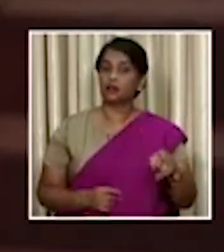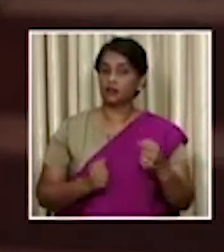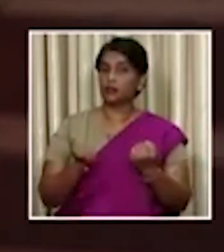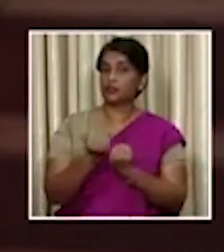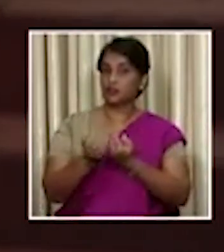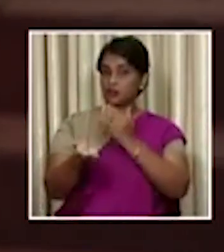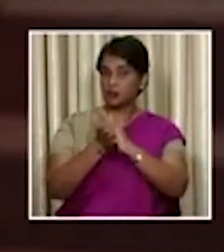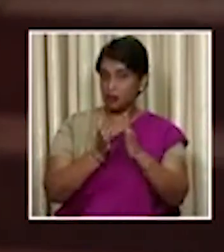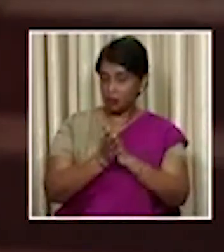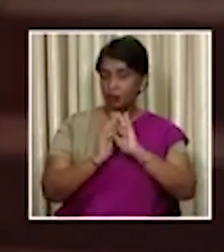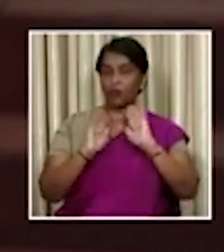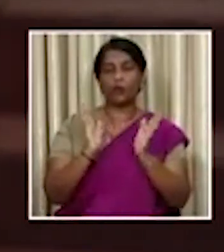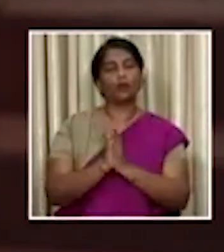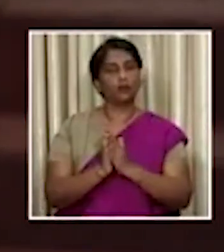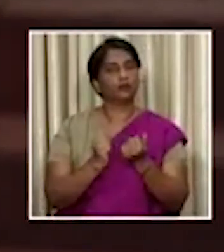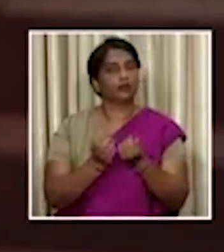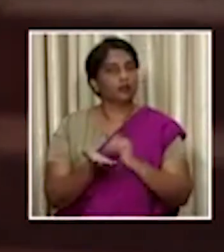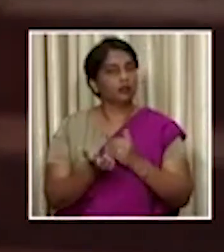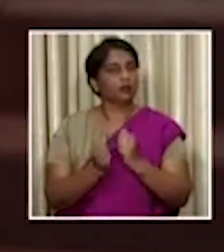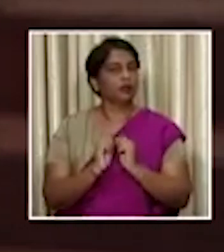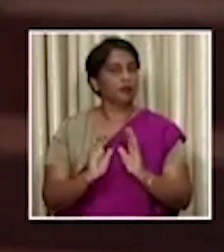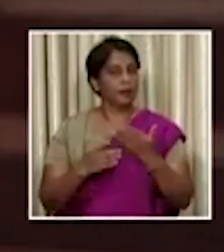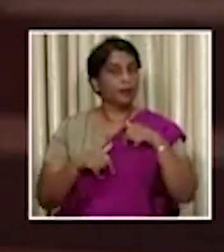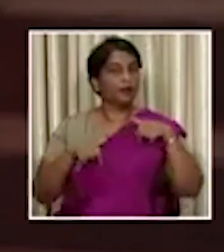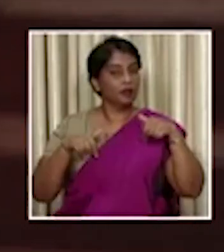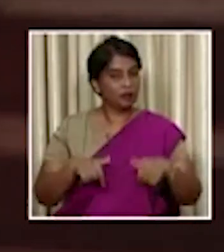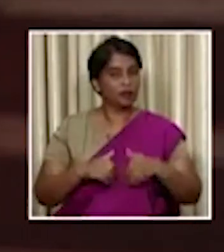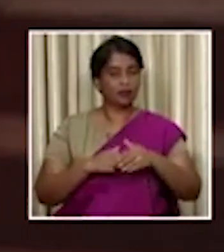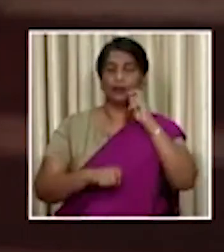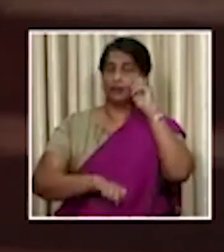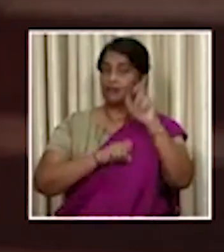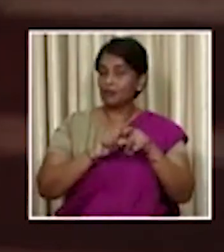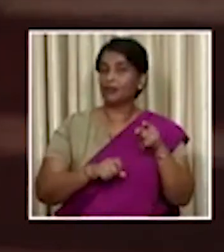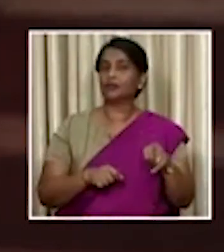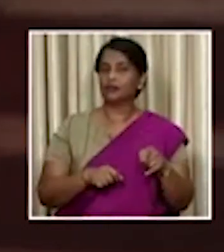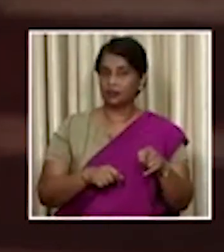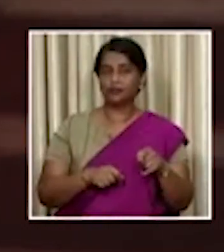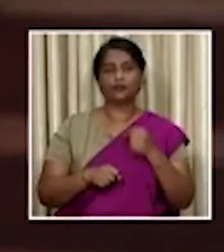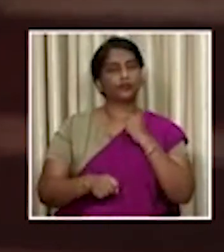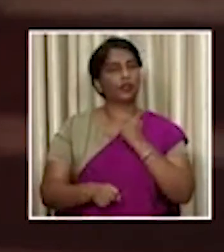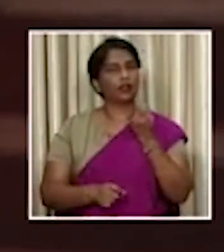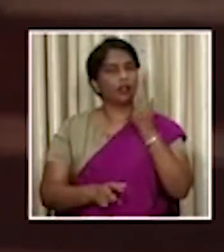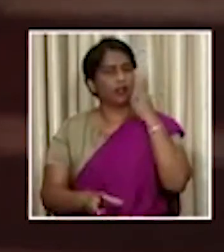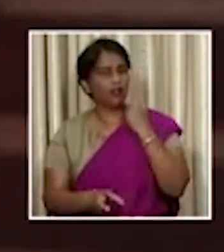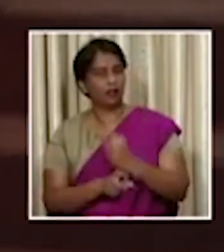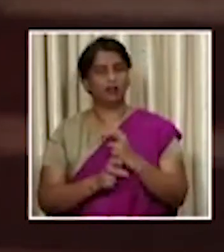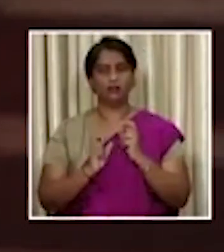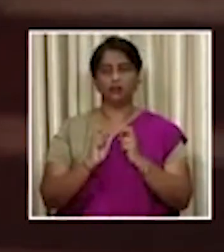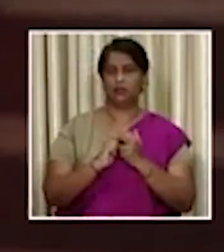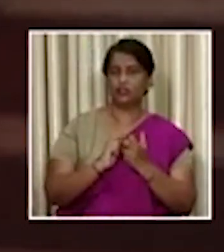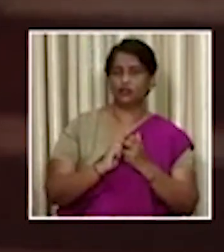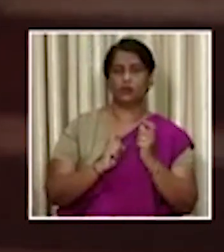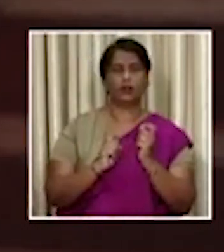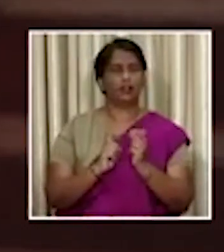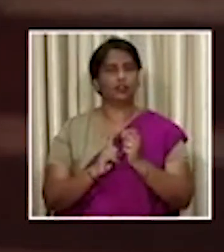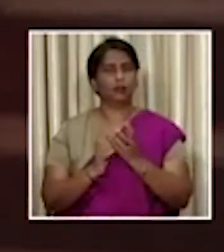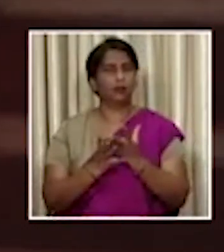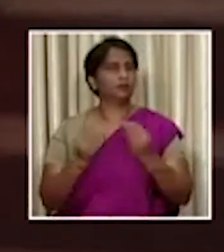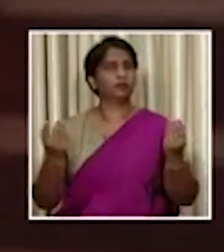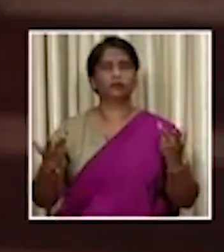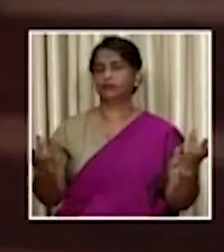சமர்ப்பித்தோம் அந்த வகையில் அடுத்த வருடத்தின் முதல் நான்கு மாதங்களுக்கு செலவினங்களை முன்னெடுத்துச் செல்வதற்காக மேற்படி கணக்கு வாக்கு பணத்தை